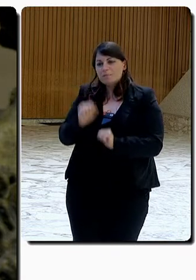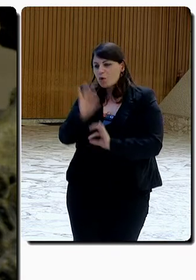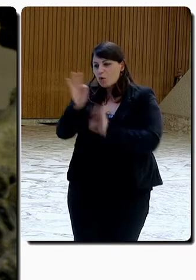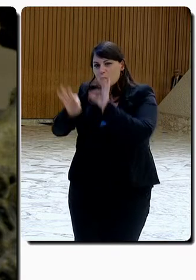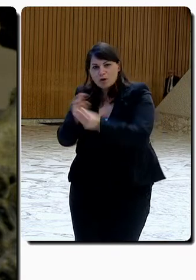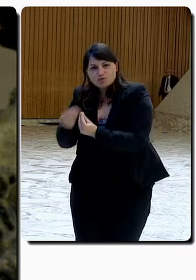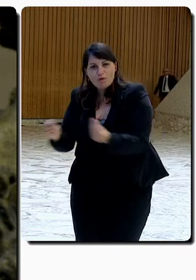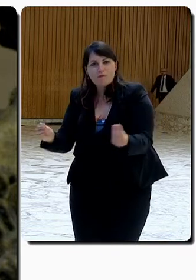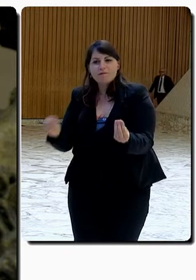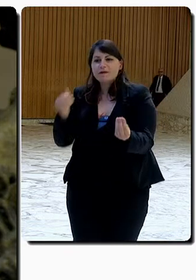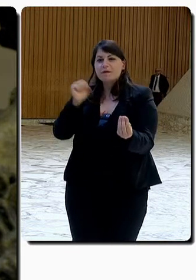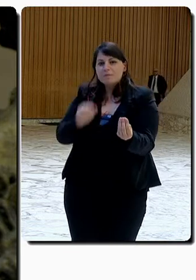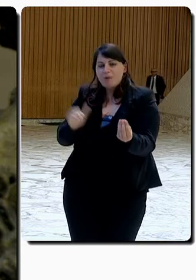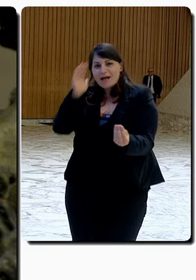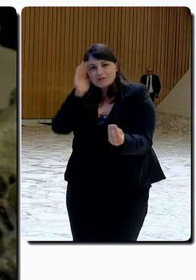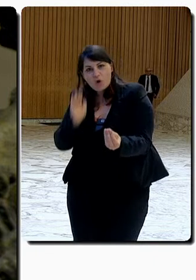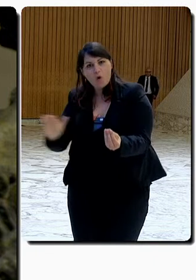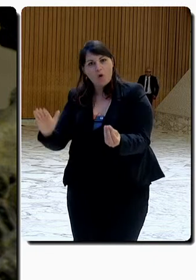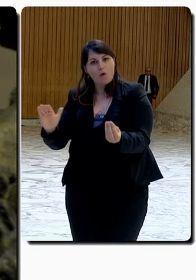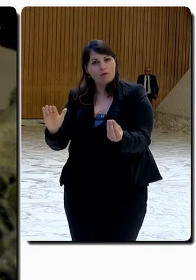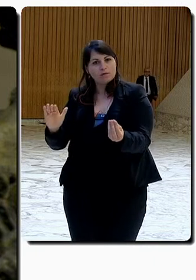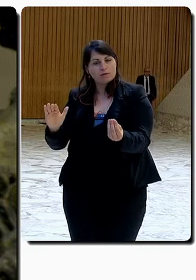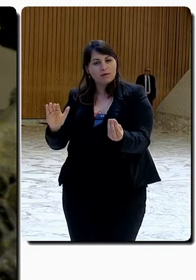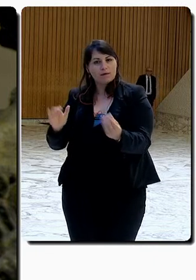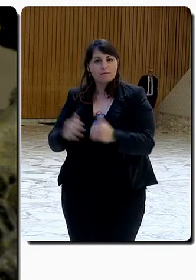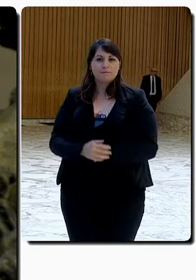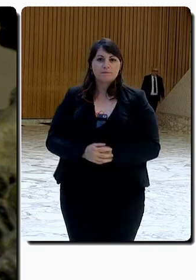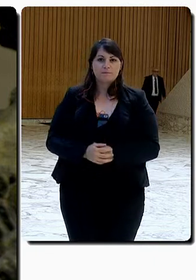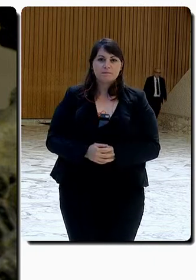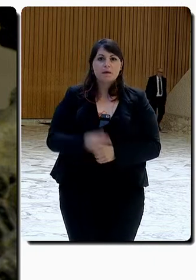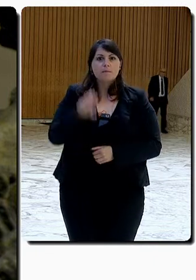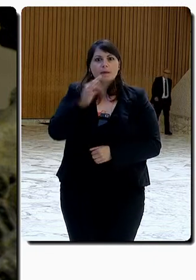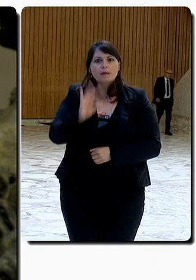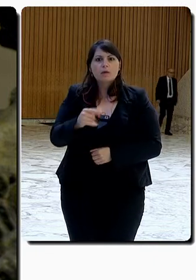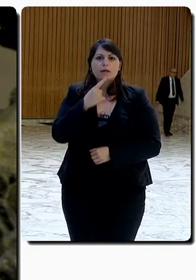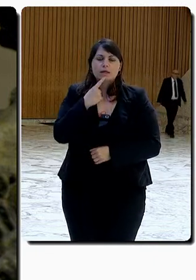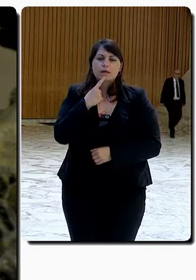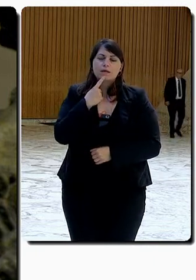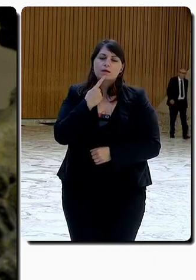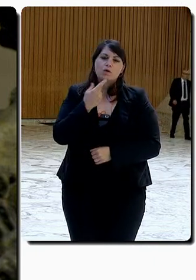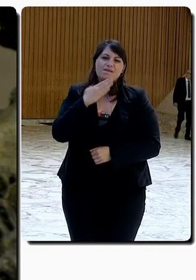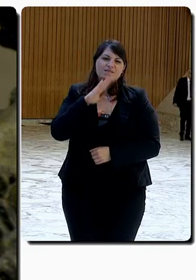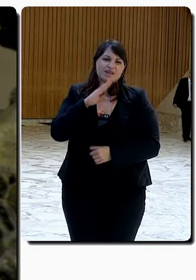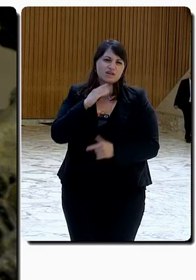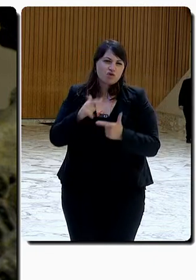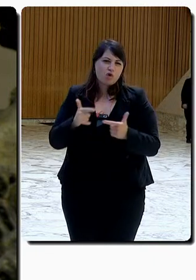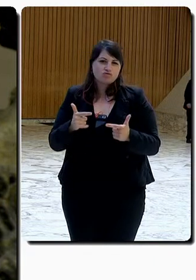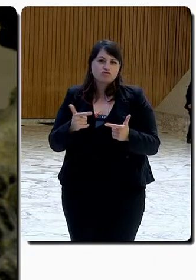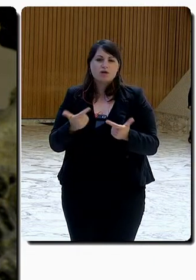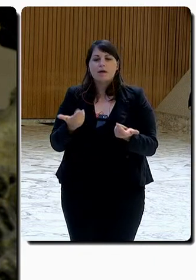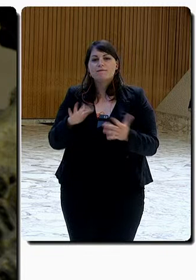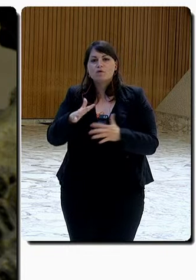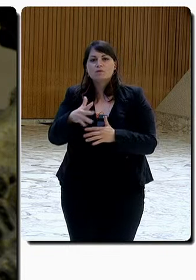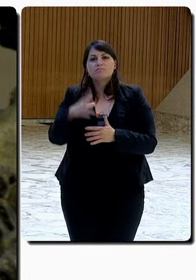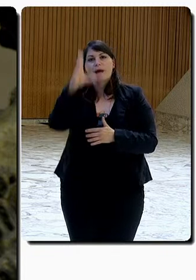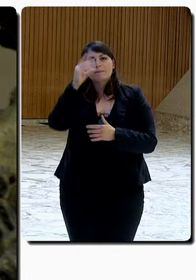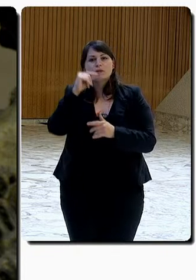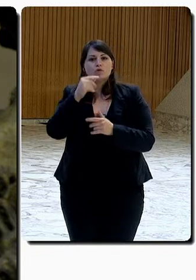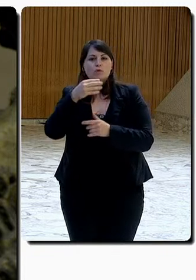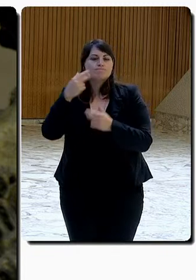in favor of the most disadvantaged, who cannot afford any learning or who are abandoned in their